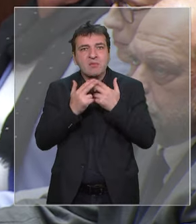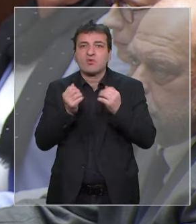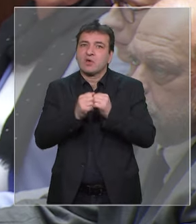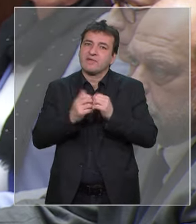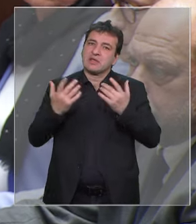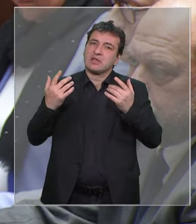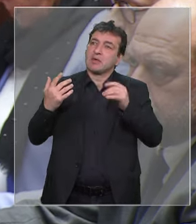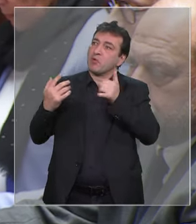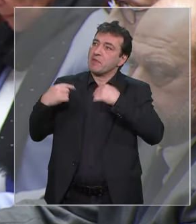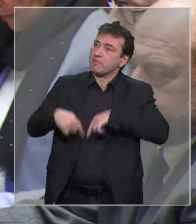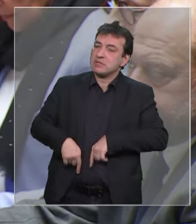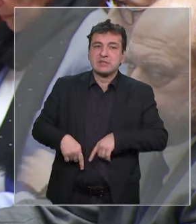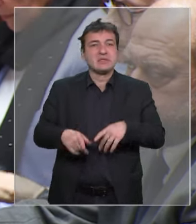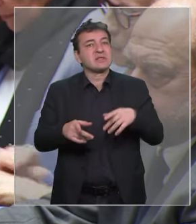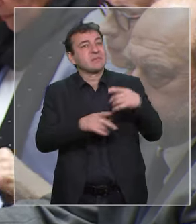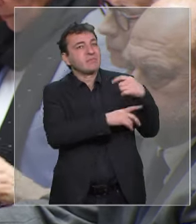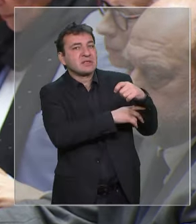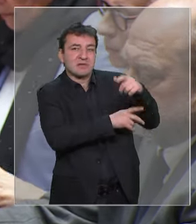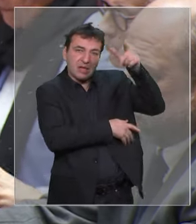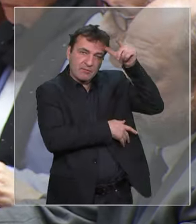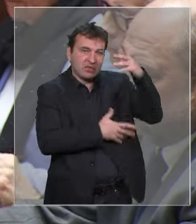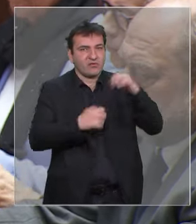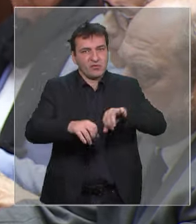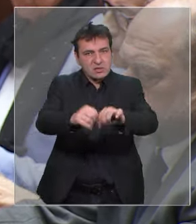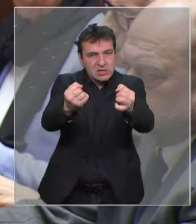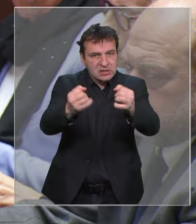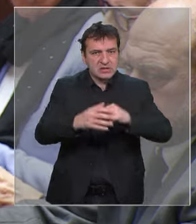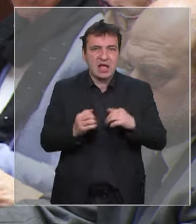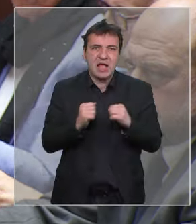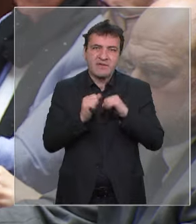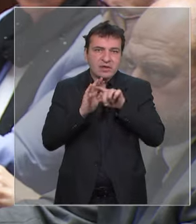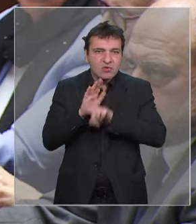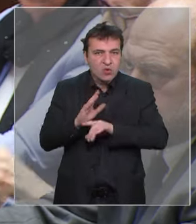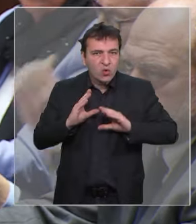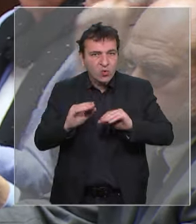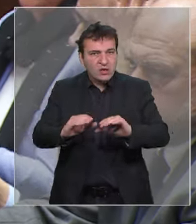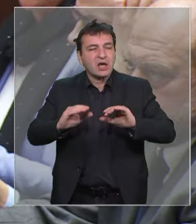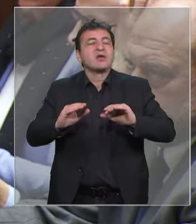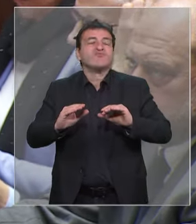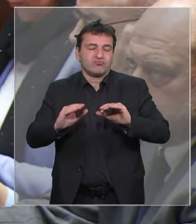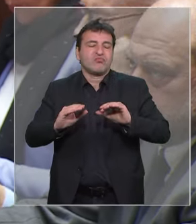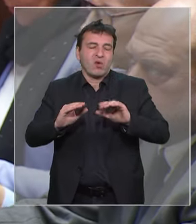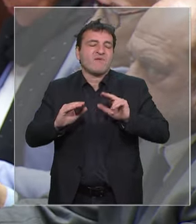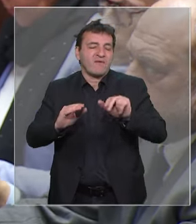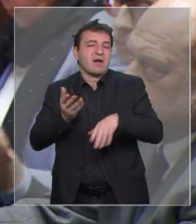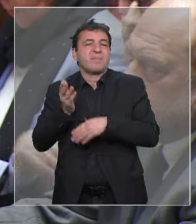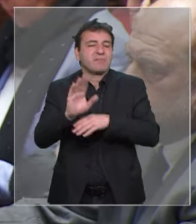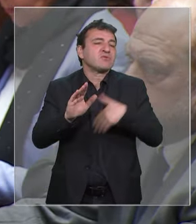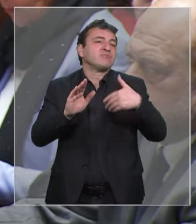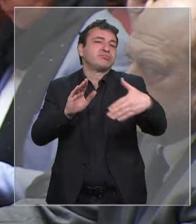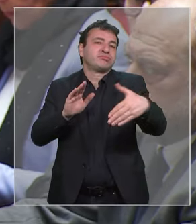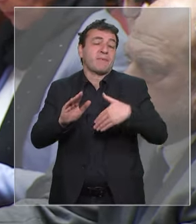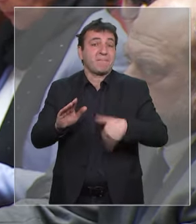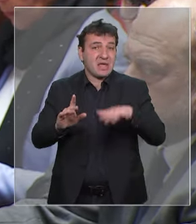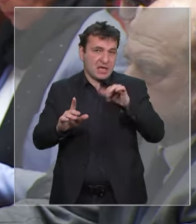République que je souhaite briser avec des mesures extrêmement concrètes sur lesquelles nous aurons l'occasion de revenir avec d'autres questions, mais dans un seul et même